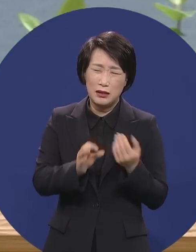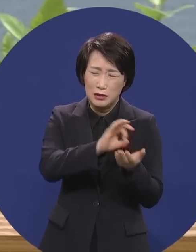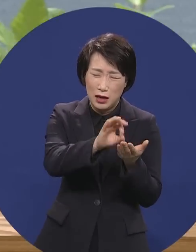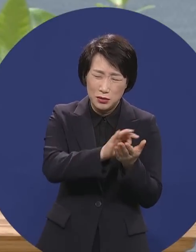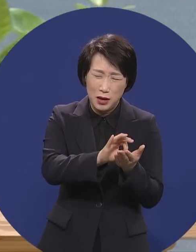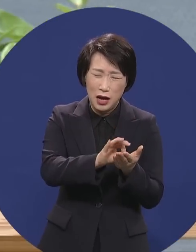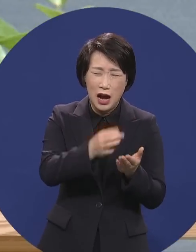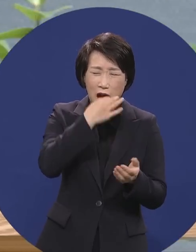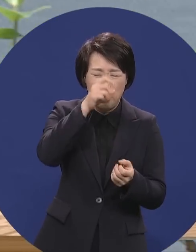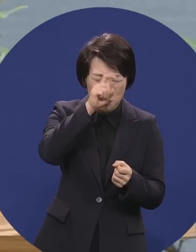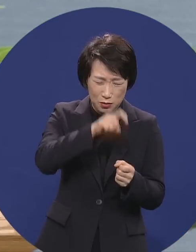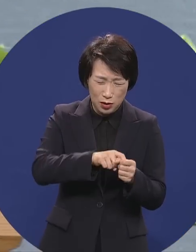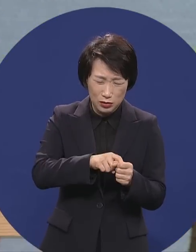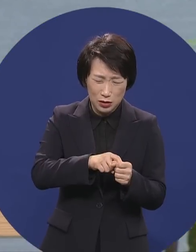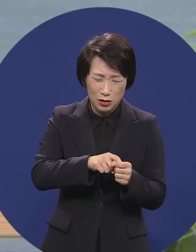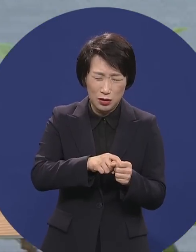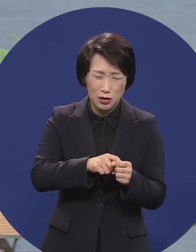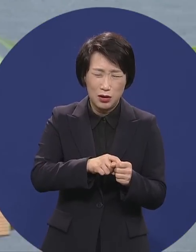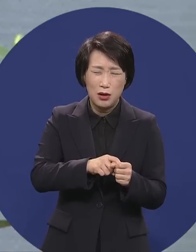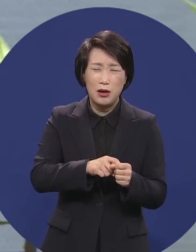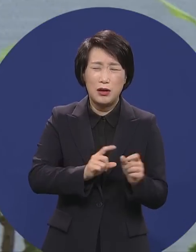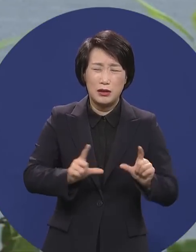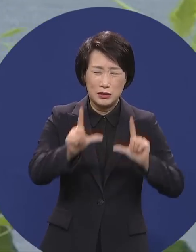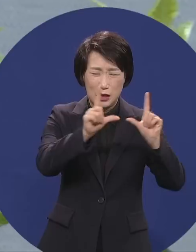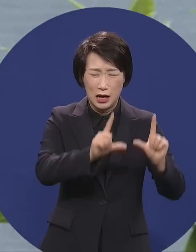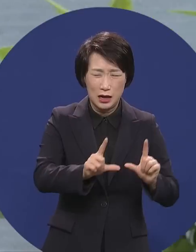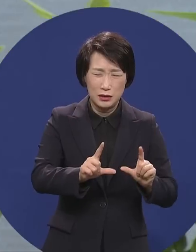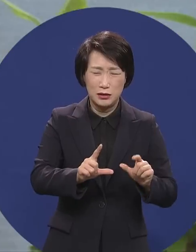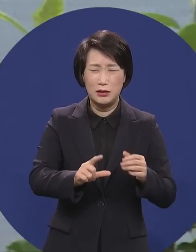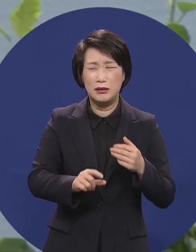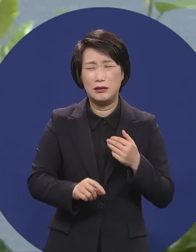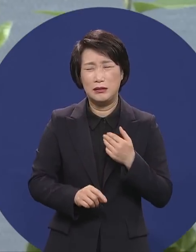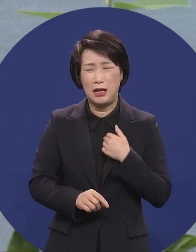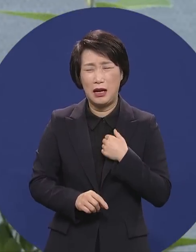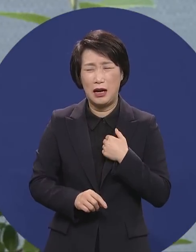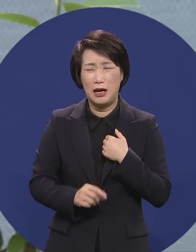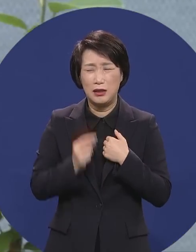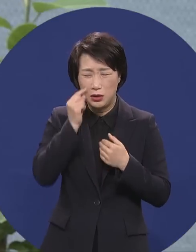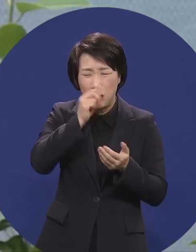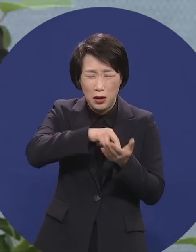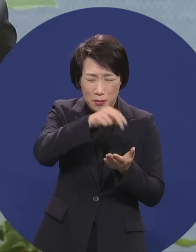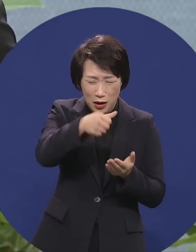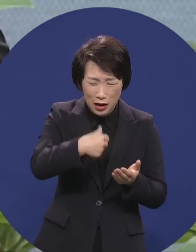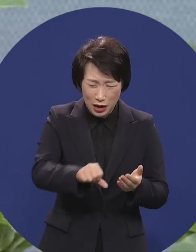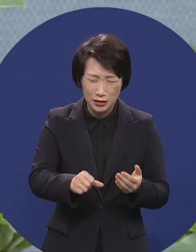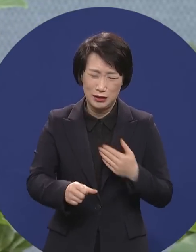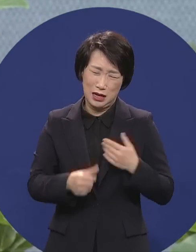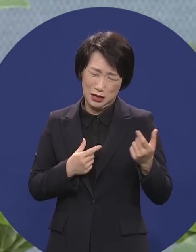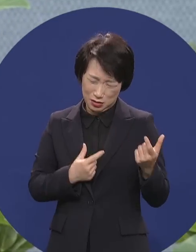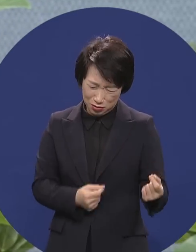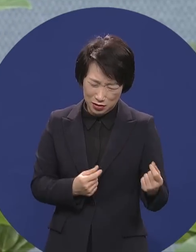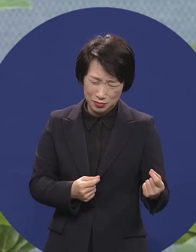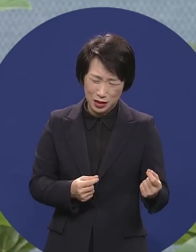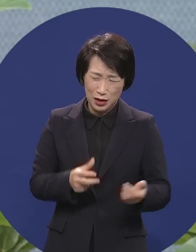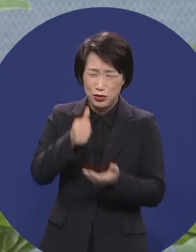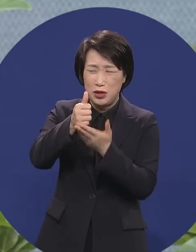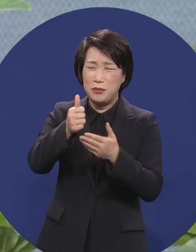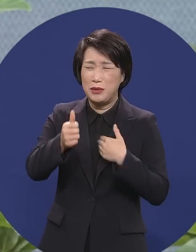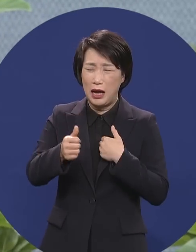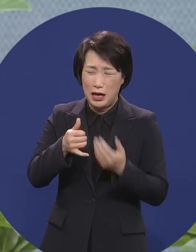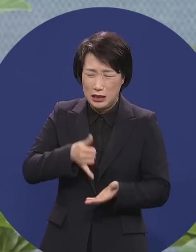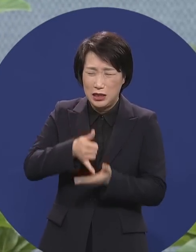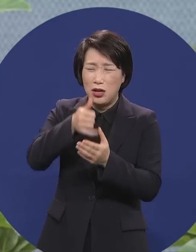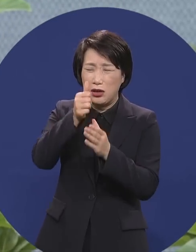허랑방탕하며 정욕을 위해 도모하며 살아온 내가 탕자입니다. 주님, 내가